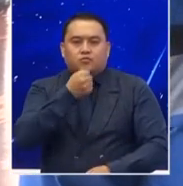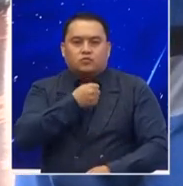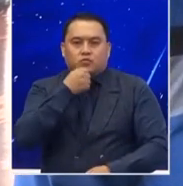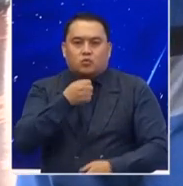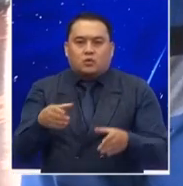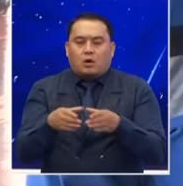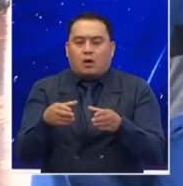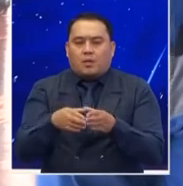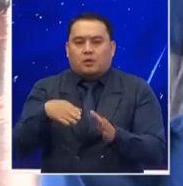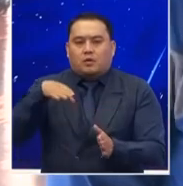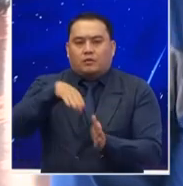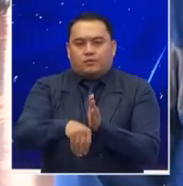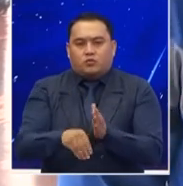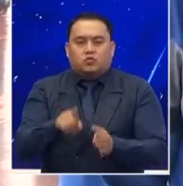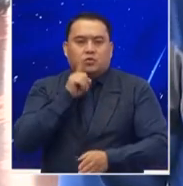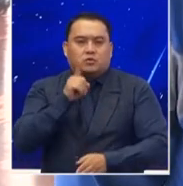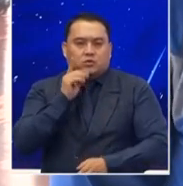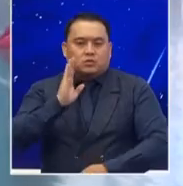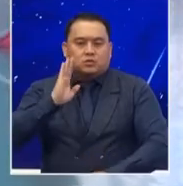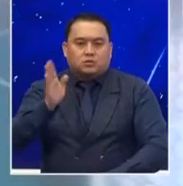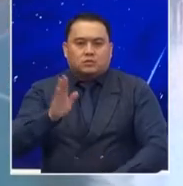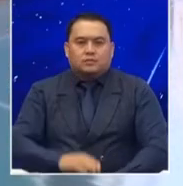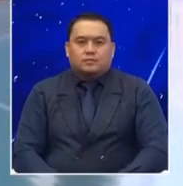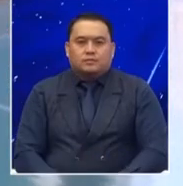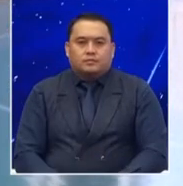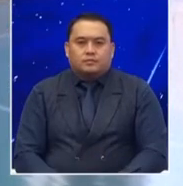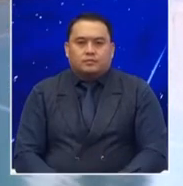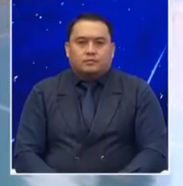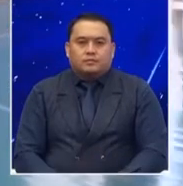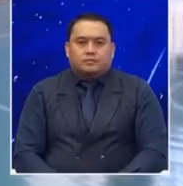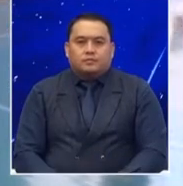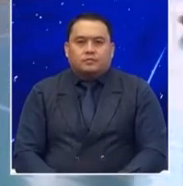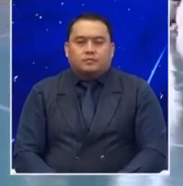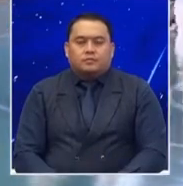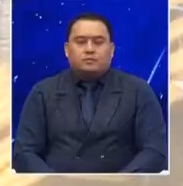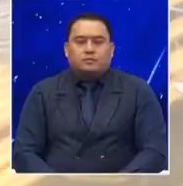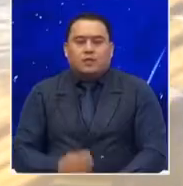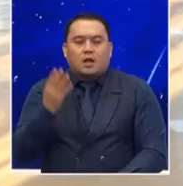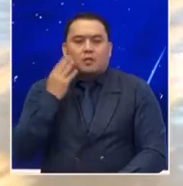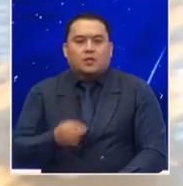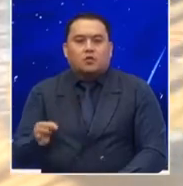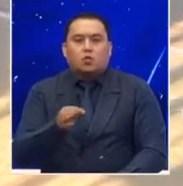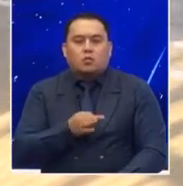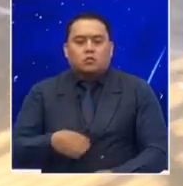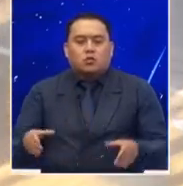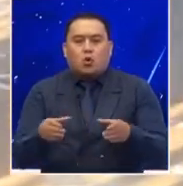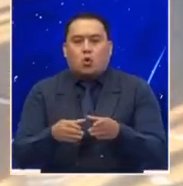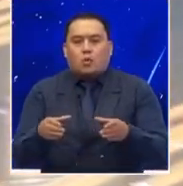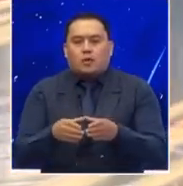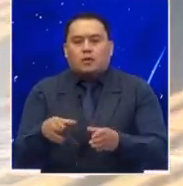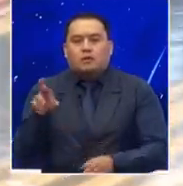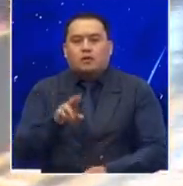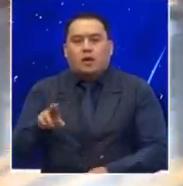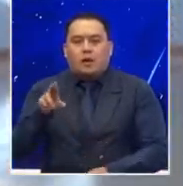Енді ересектердің арасында да ұлттық құрамаға кіреді деп үміттенеміз. Алматы облысының құрама командасы 3-ші тур ойынынан кейін қаңтарда